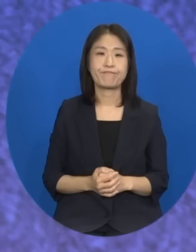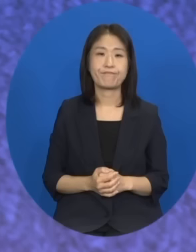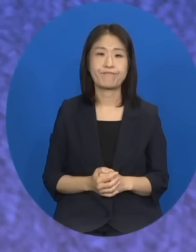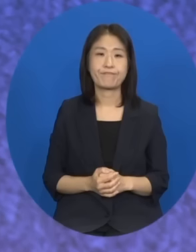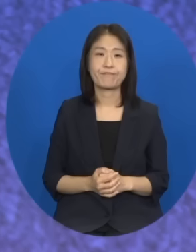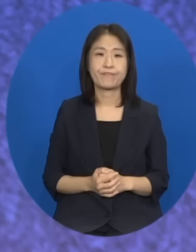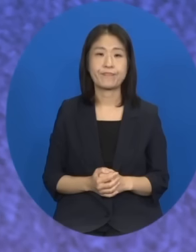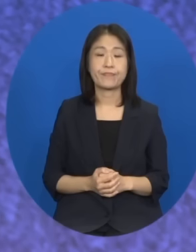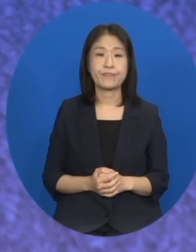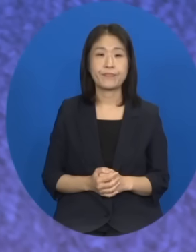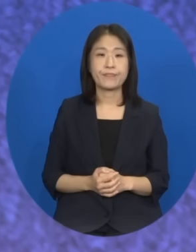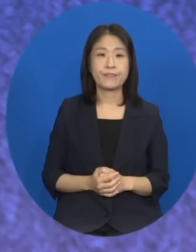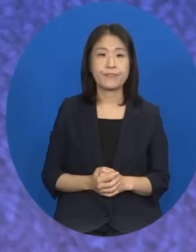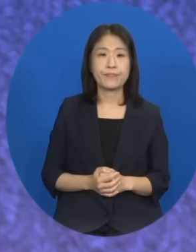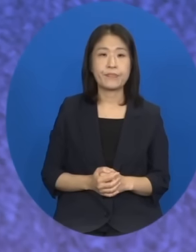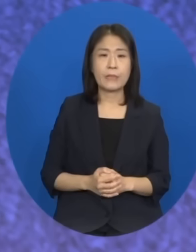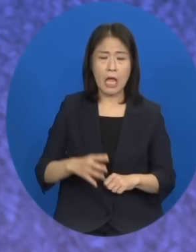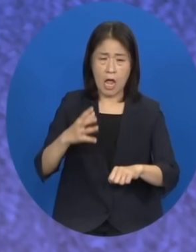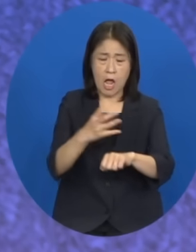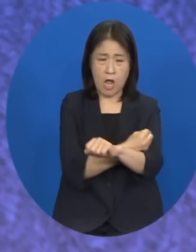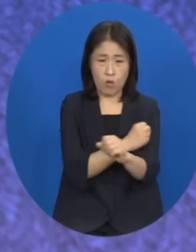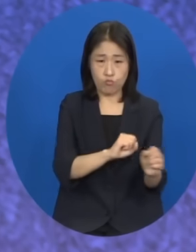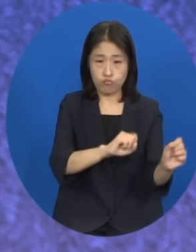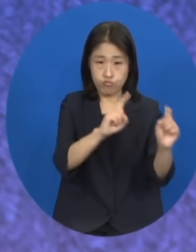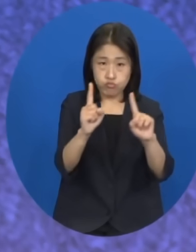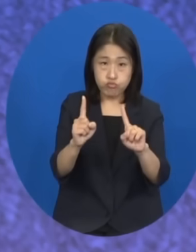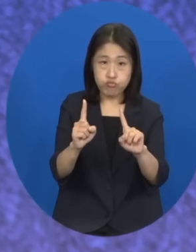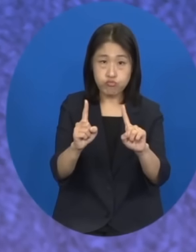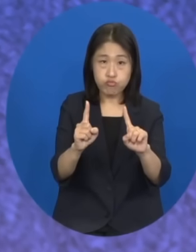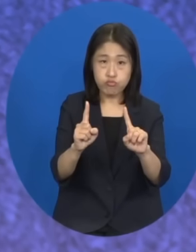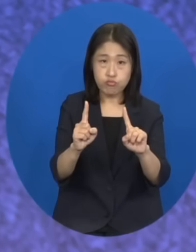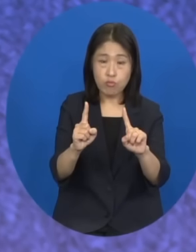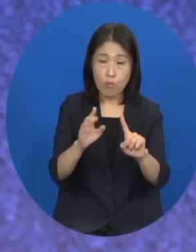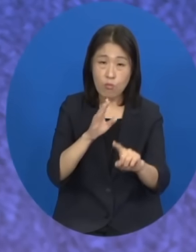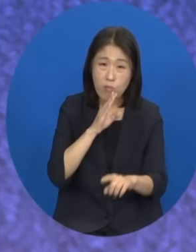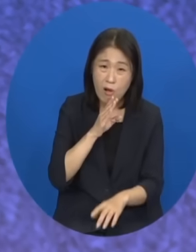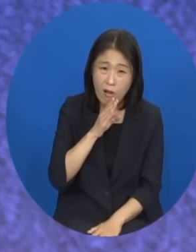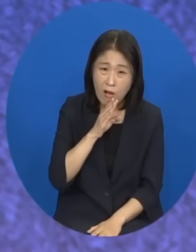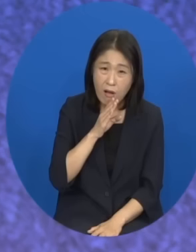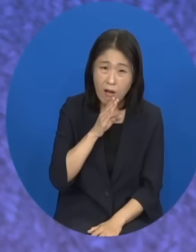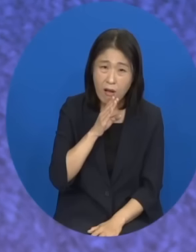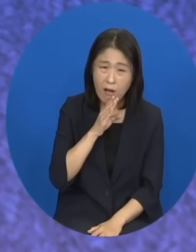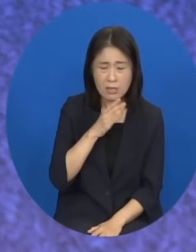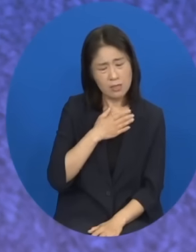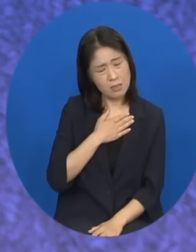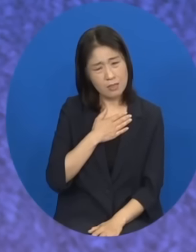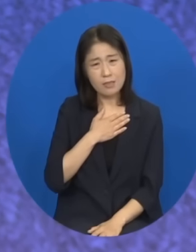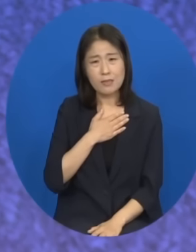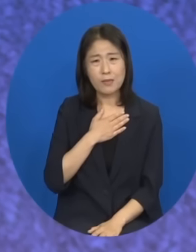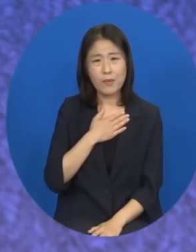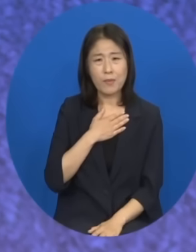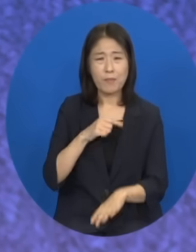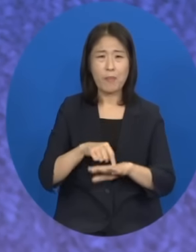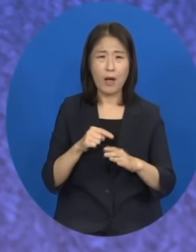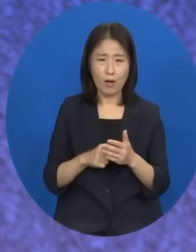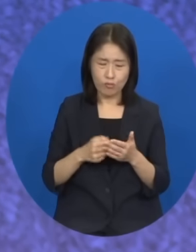아 여기에 그렇게 강력한 부흥이 일어났던 곳이구나 하는 것을 보면서도 마음이 무거웠던